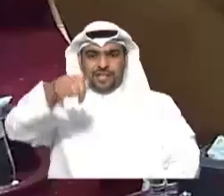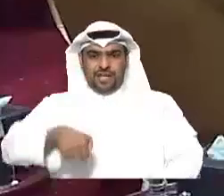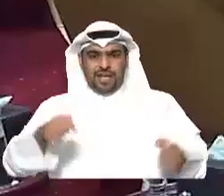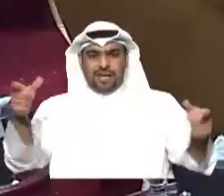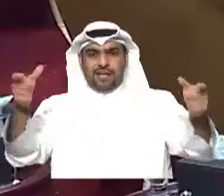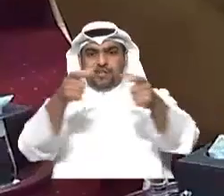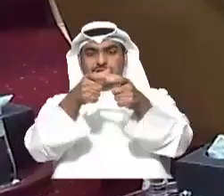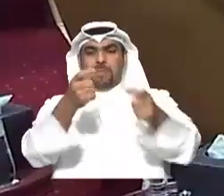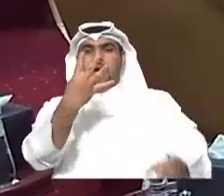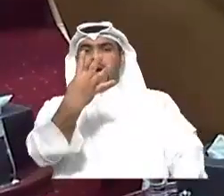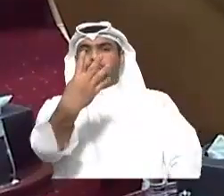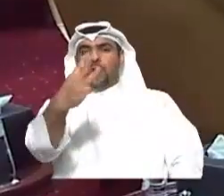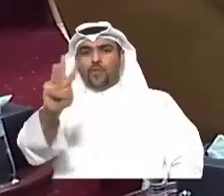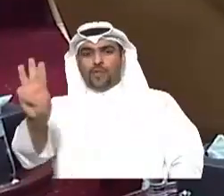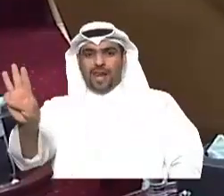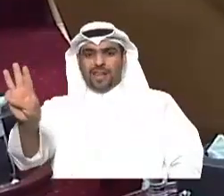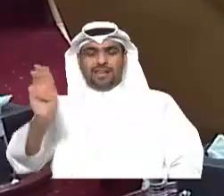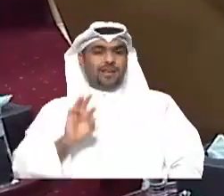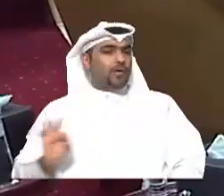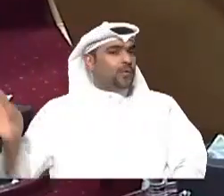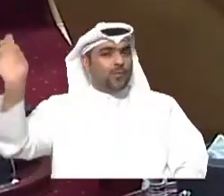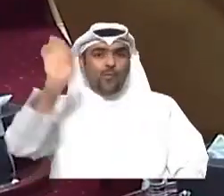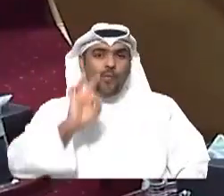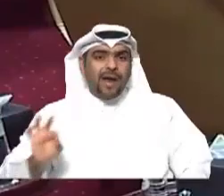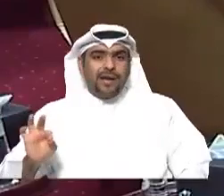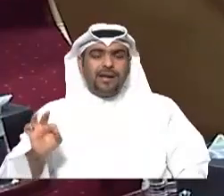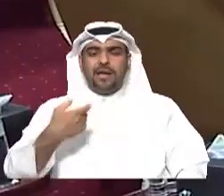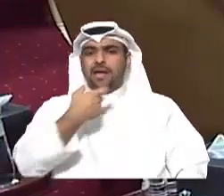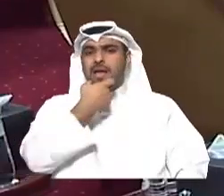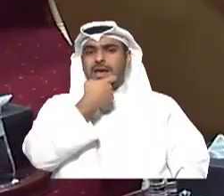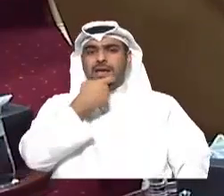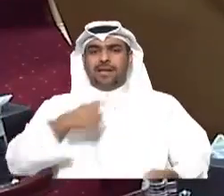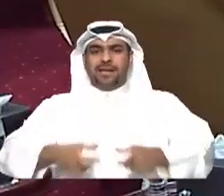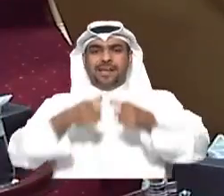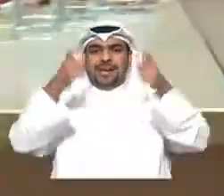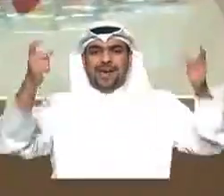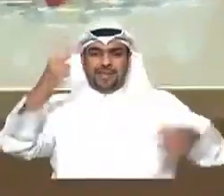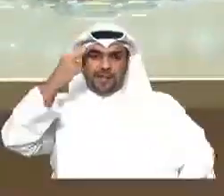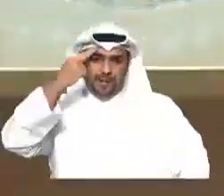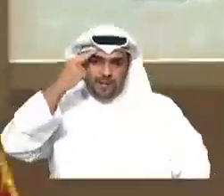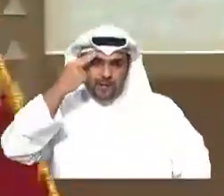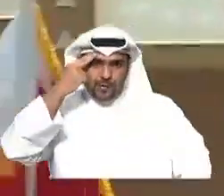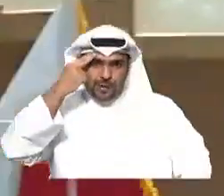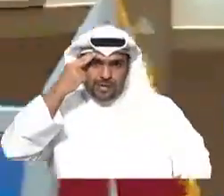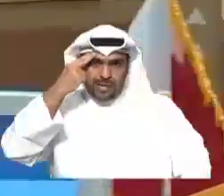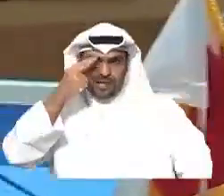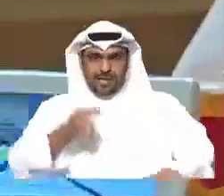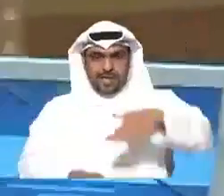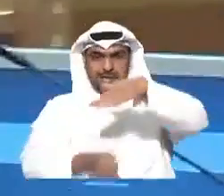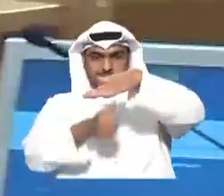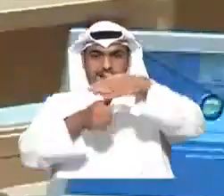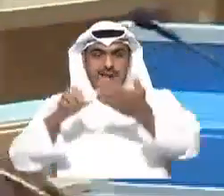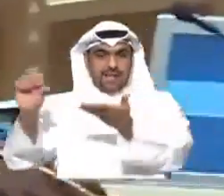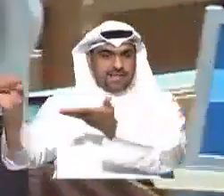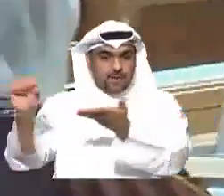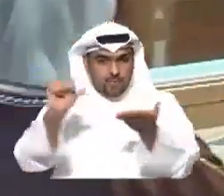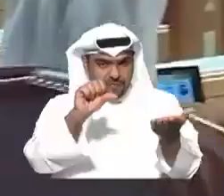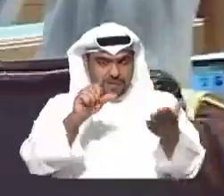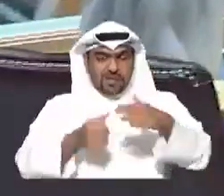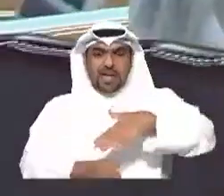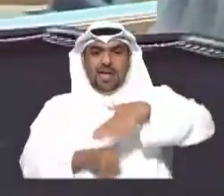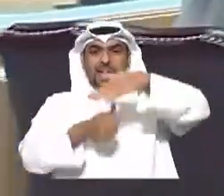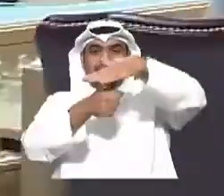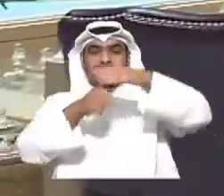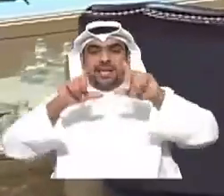مقر الأمانة العامة بمدينة الرياض، ورأس وفد دولة الكويت في الاجتماع الشيخ فهد ناصر صباح الأحمد الصباح